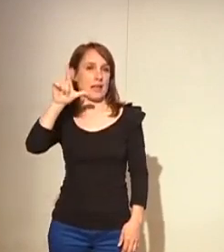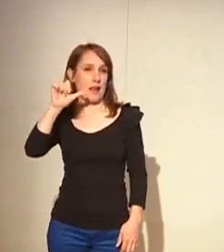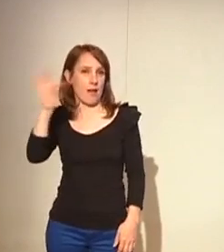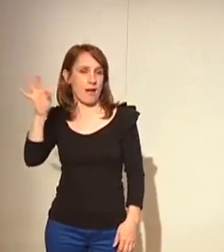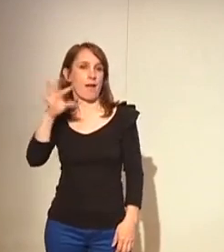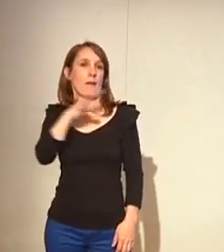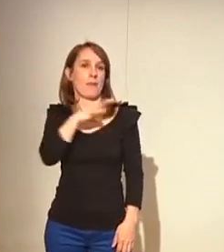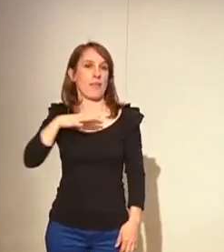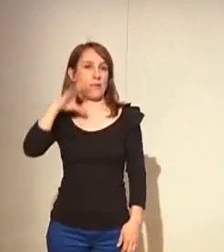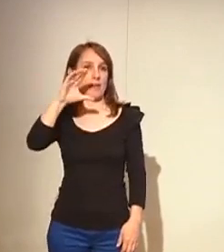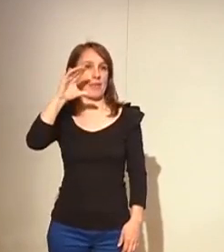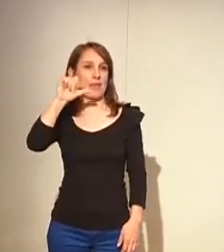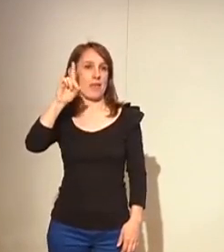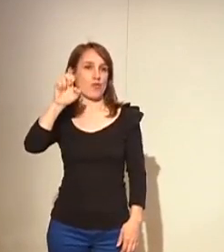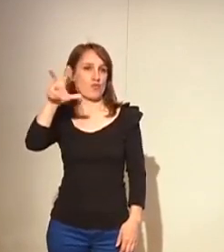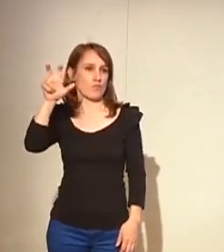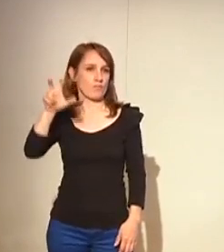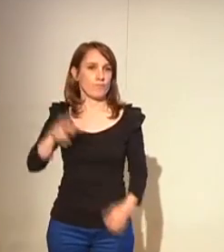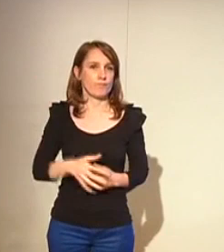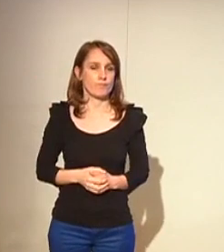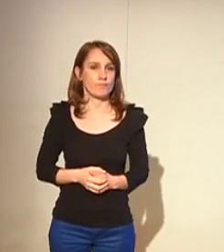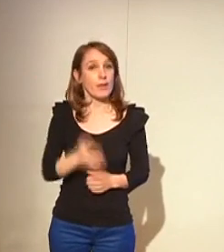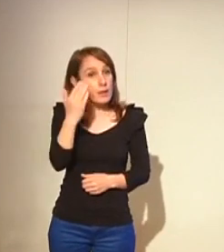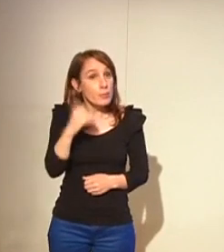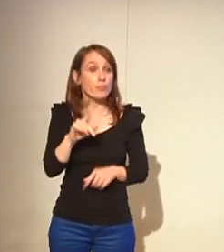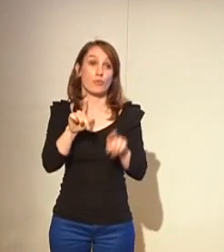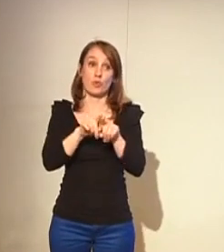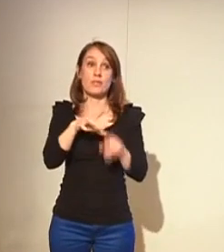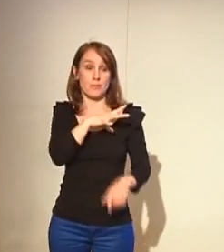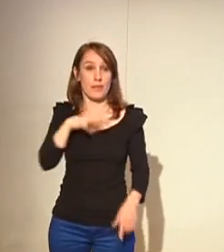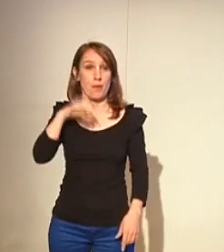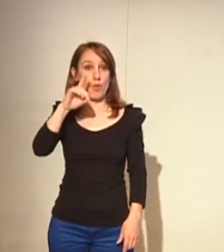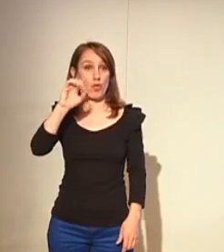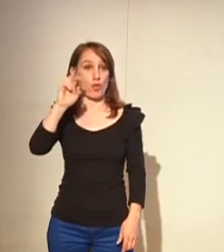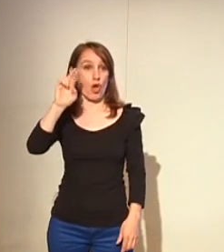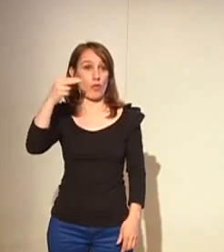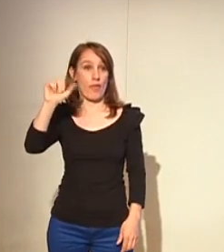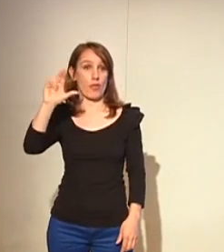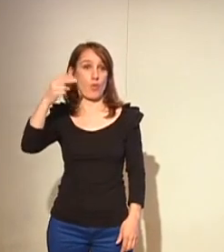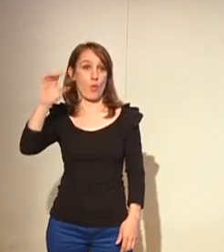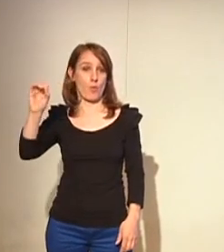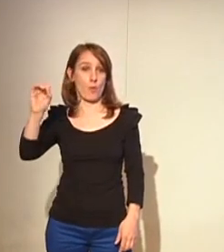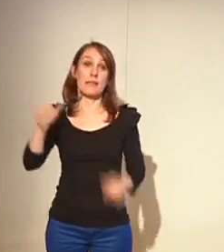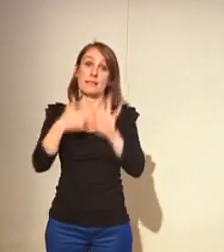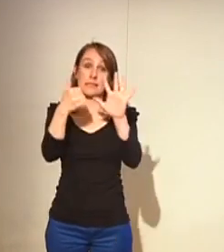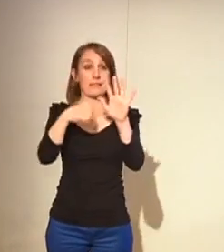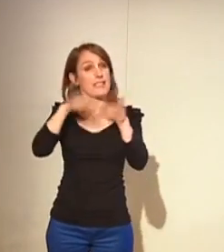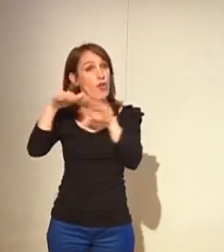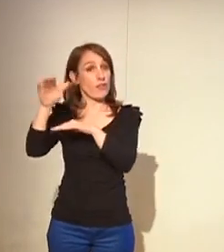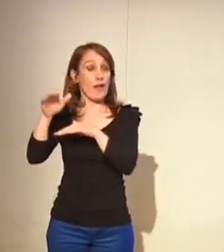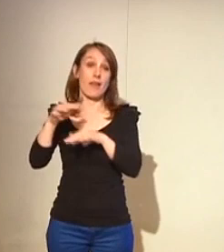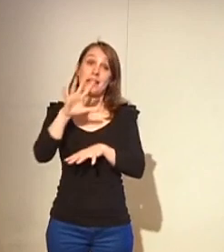et Madame Cadou et Madame dornano A candidats